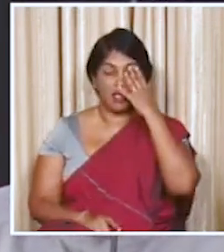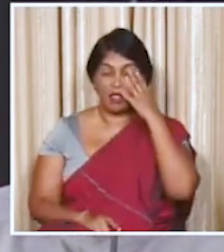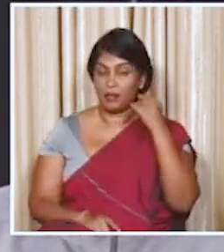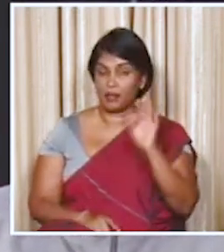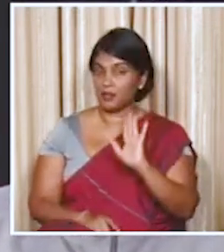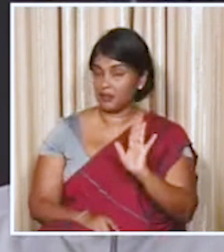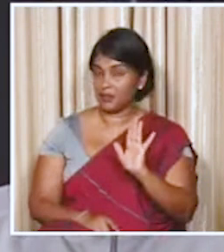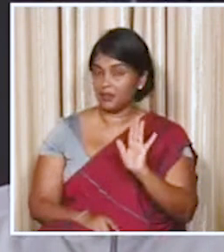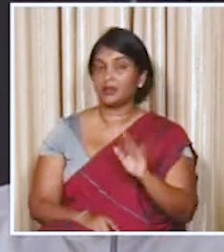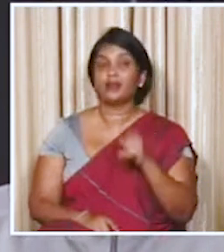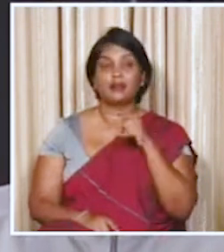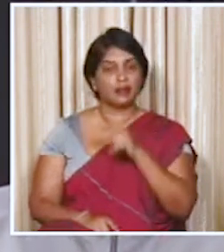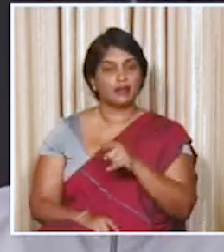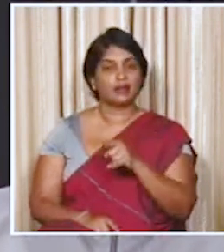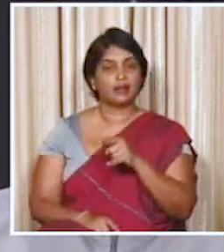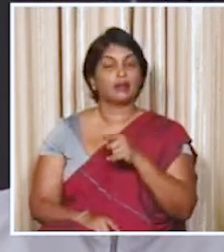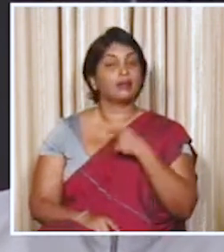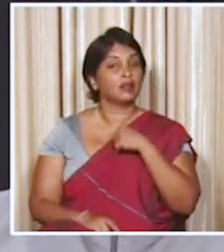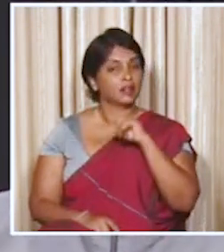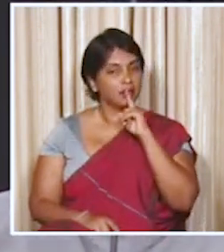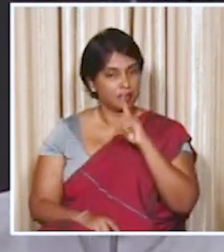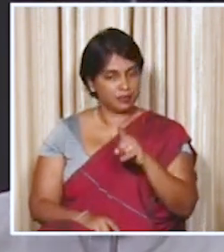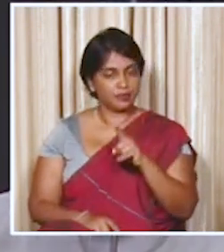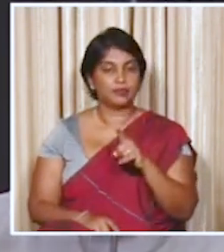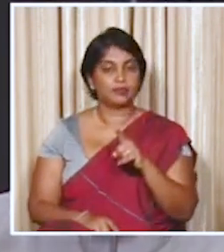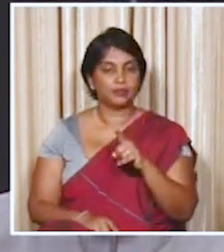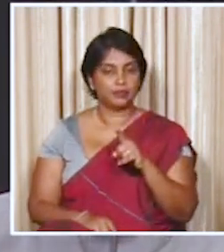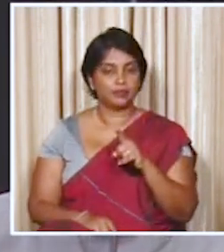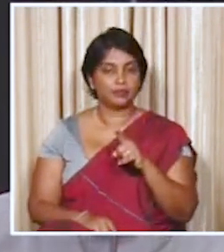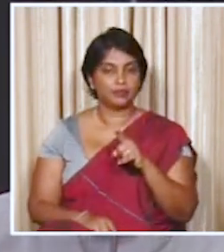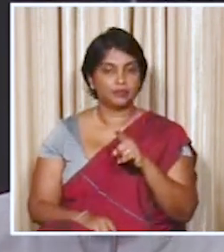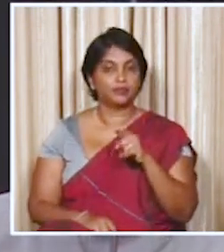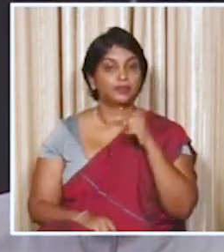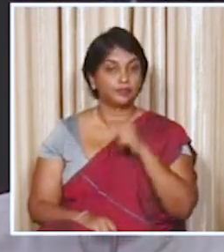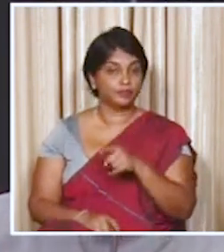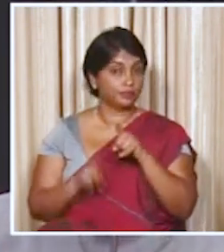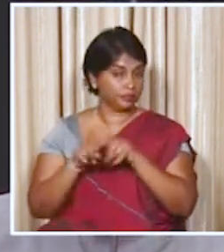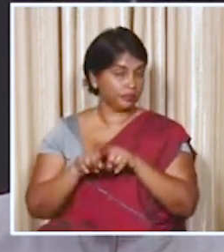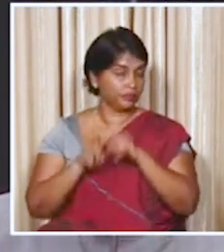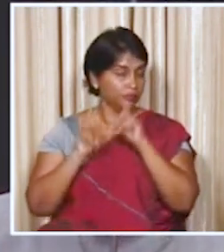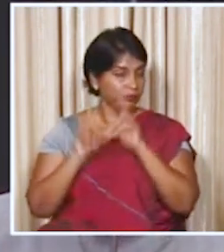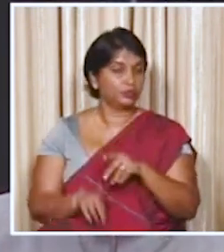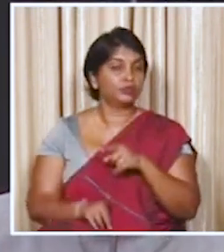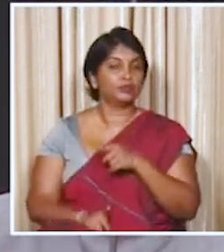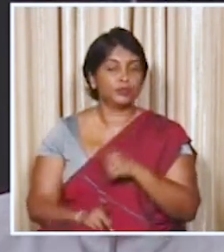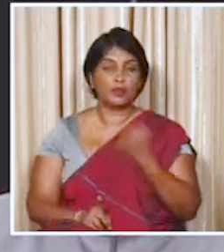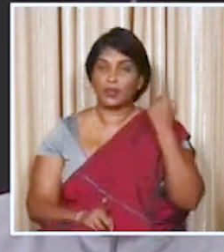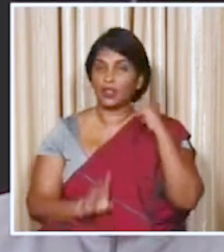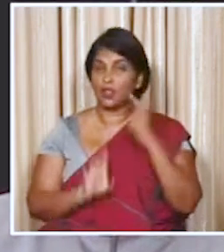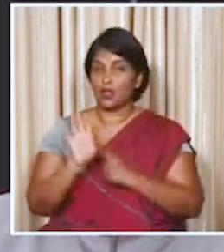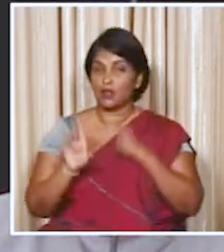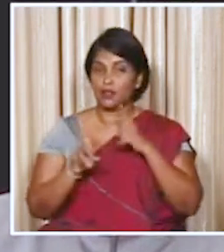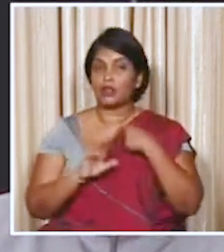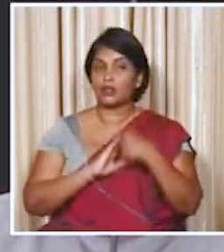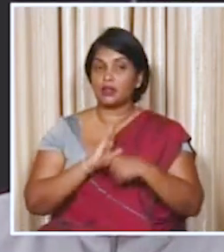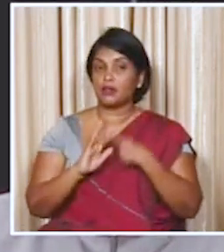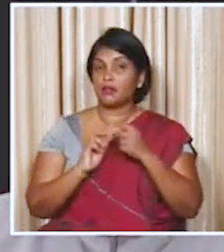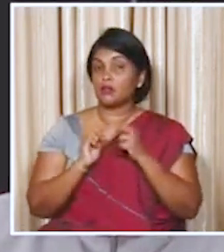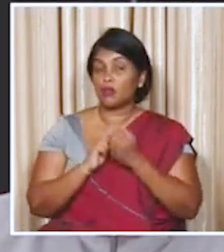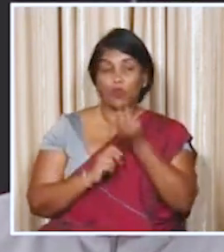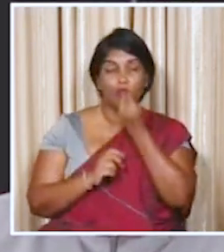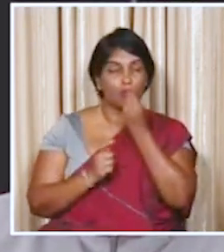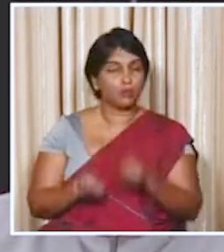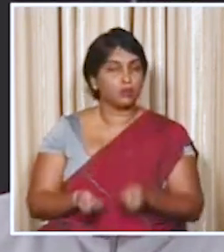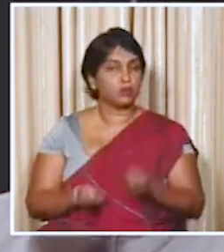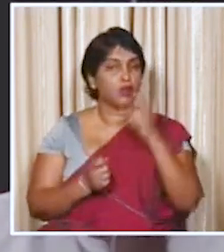ni pa. Dikeh ini sapi obat tu malah geng, illi mak kerana, mereka tiupan tatte, dia urut demen kota perak tiupan tatte, ahar urut